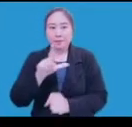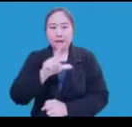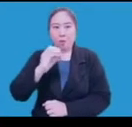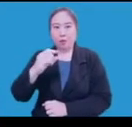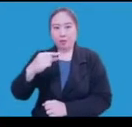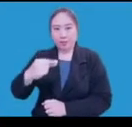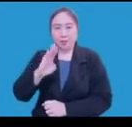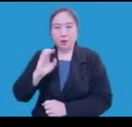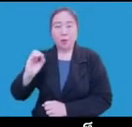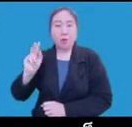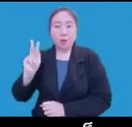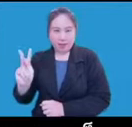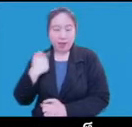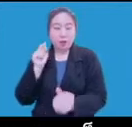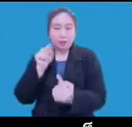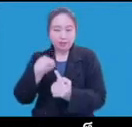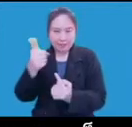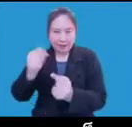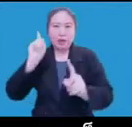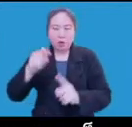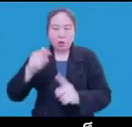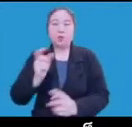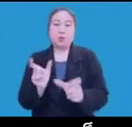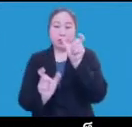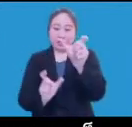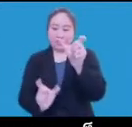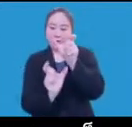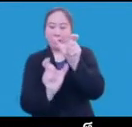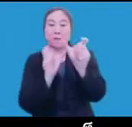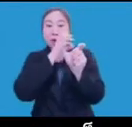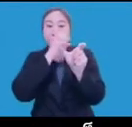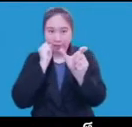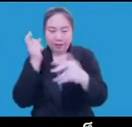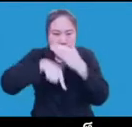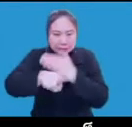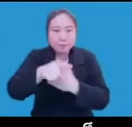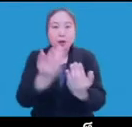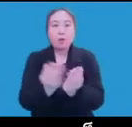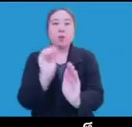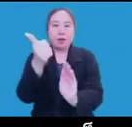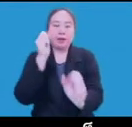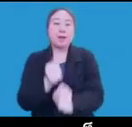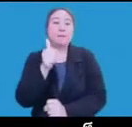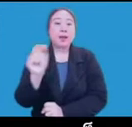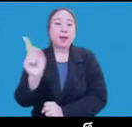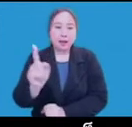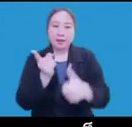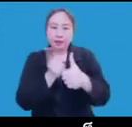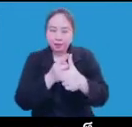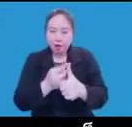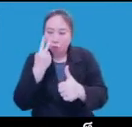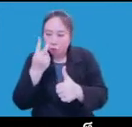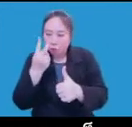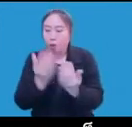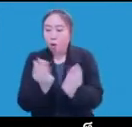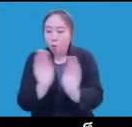เนี่ยนะฮะก็เข้าถึงได้แต่ว่าต้องมี username password นะฮะจะลงถึงครัวเรือนถึงคนเลยนะครับสิ่งที่ทำได้นะครับคือ1คัดกรองครัวเรือนย